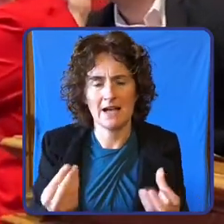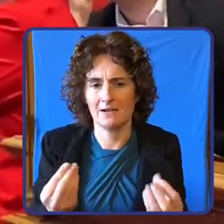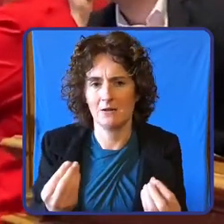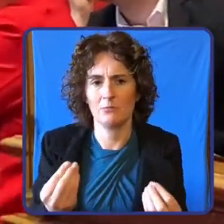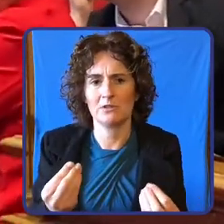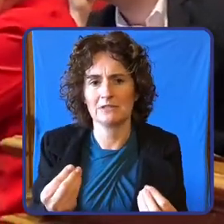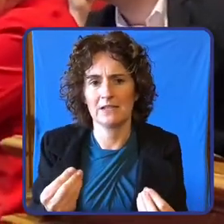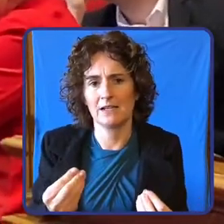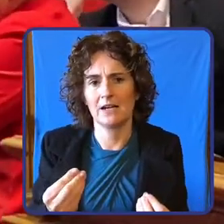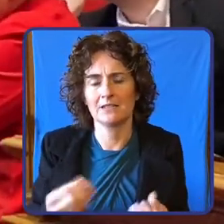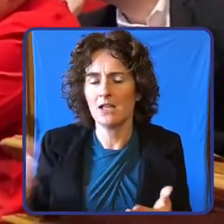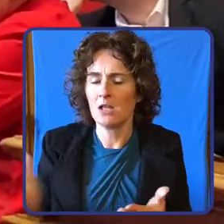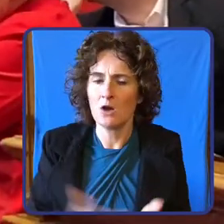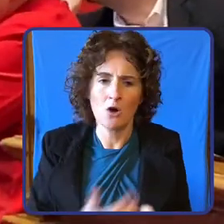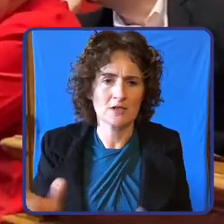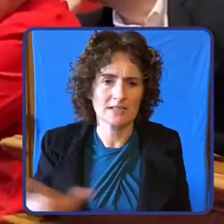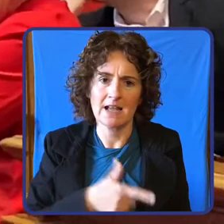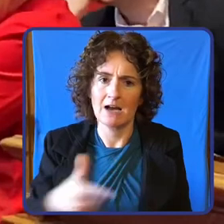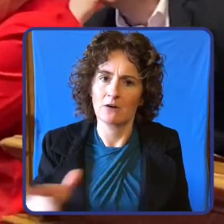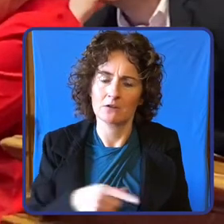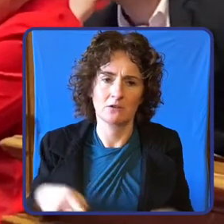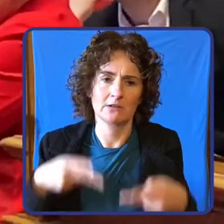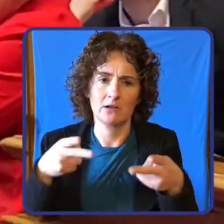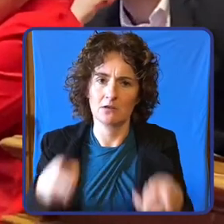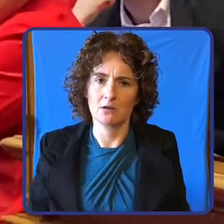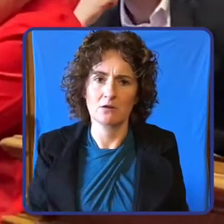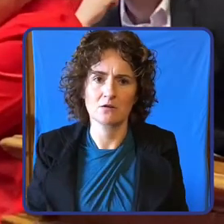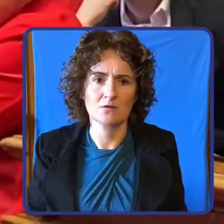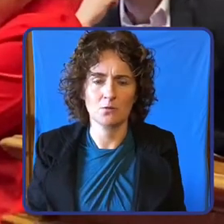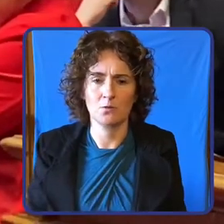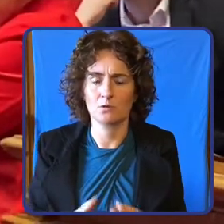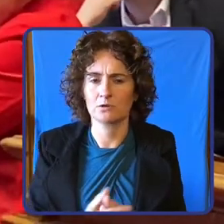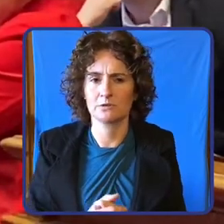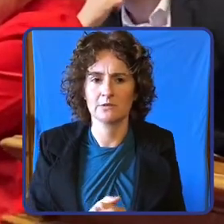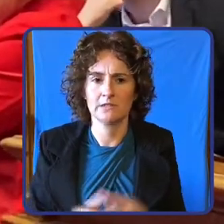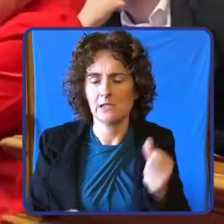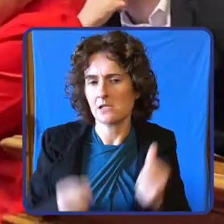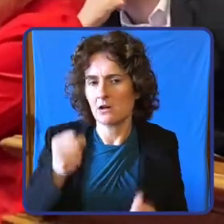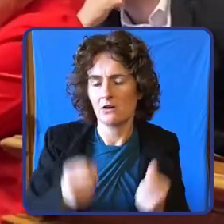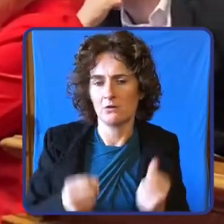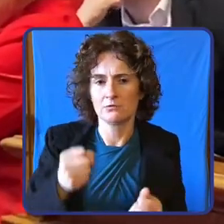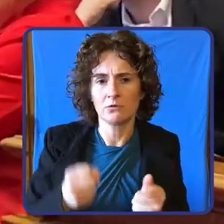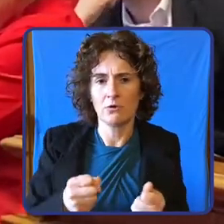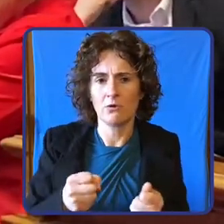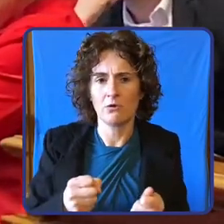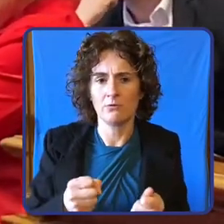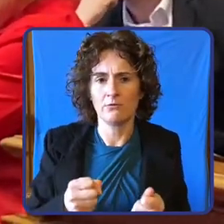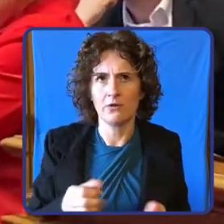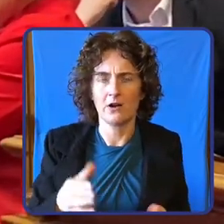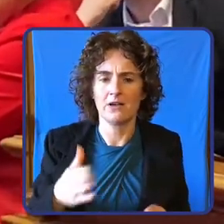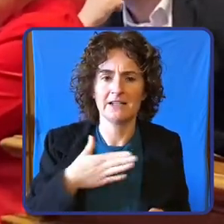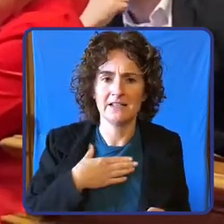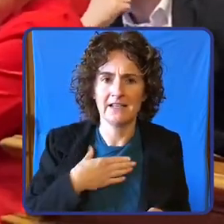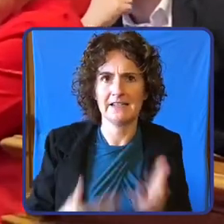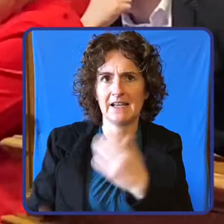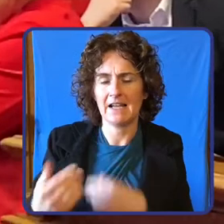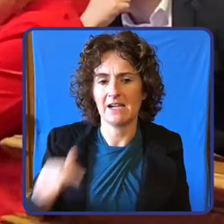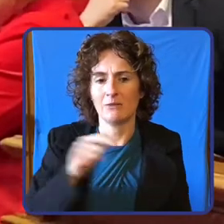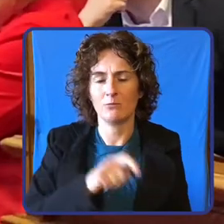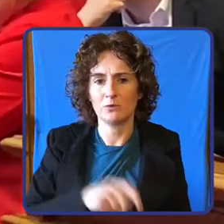az útnak a állapota. Gyakorlatilag személyautóval tényleg nem lehet most már rajta járni. Én az elmúlt időszakban